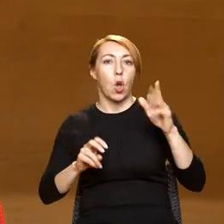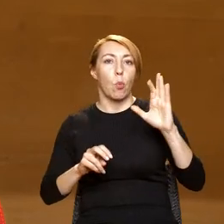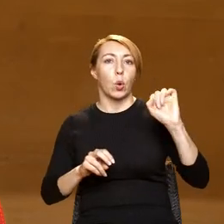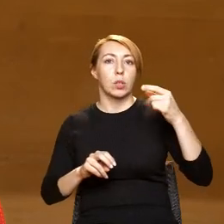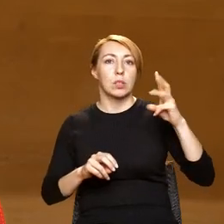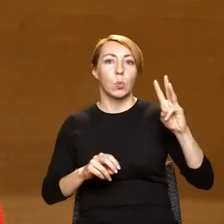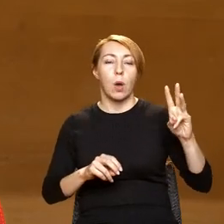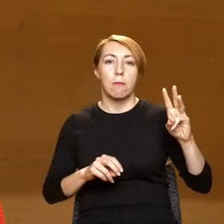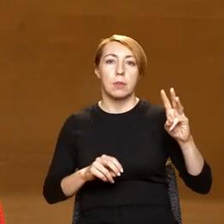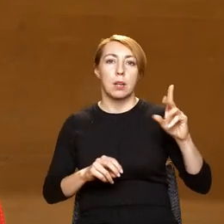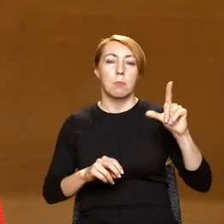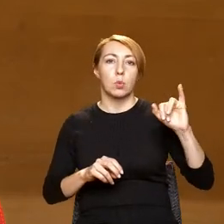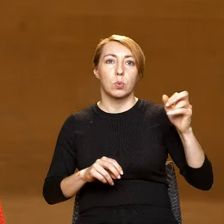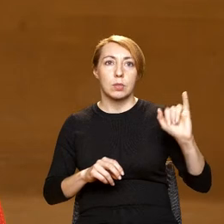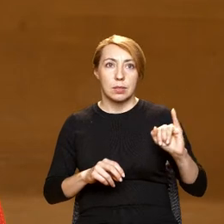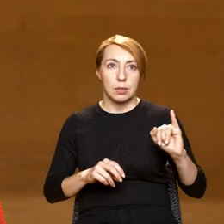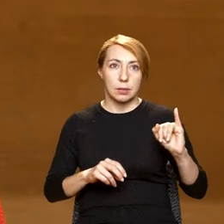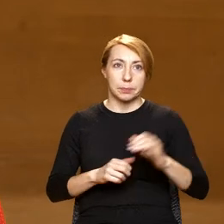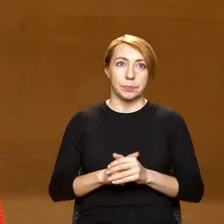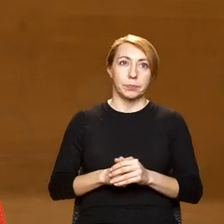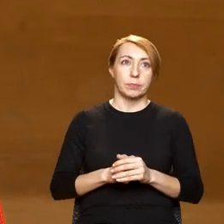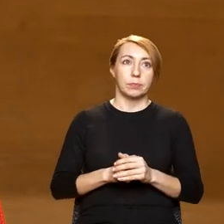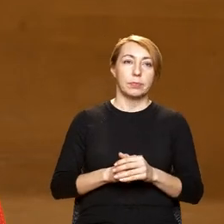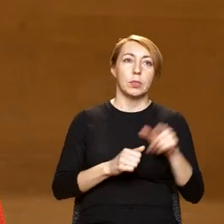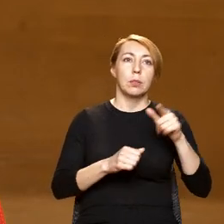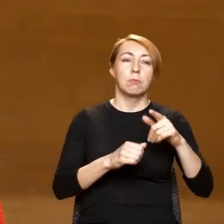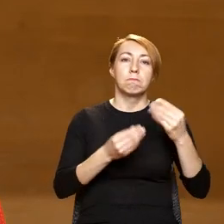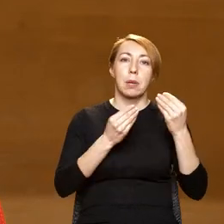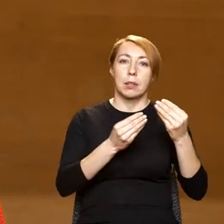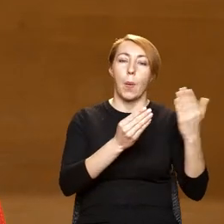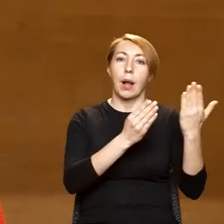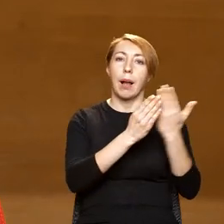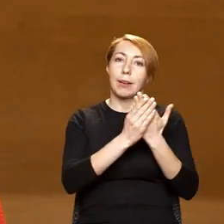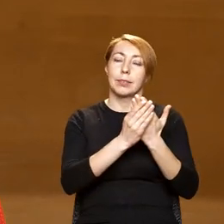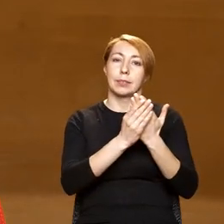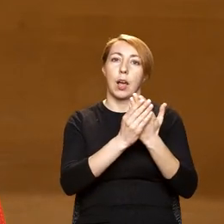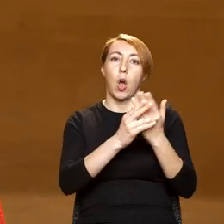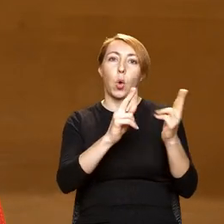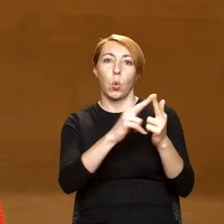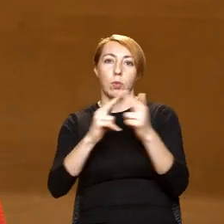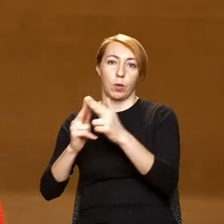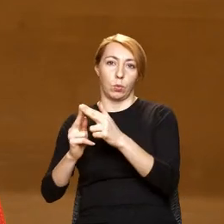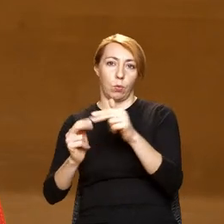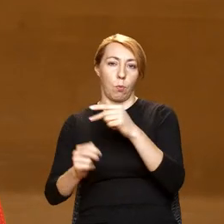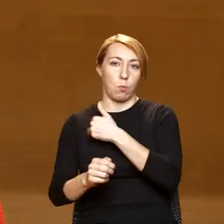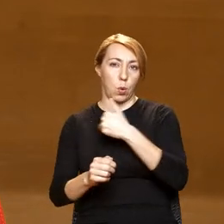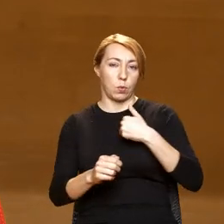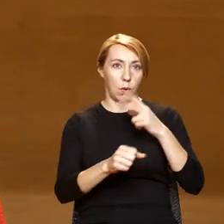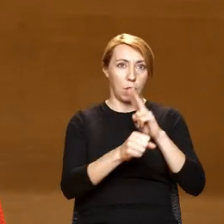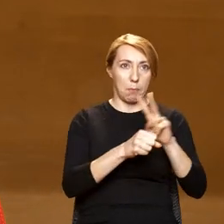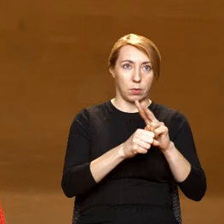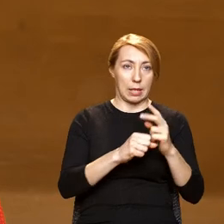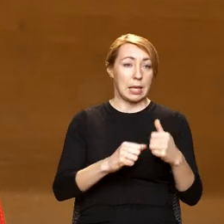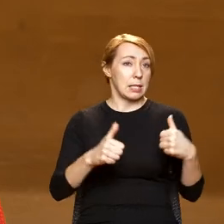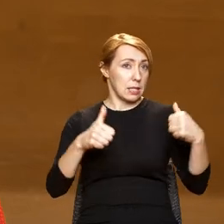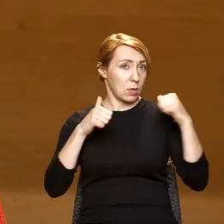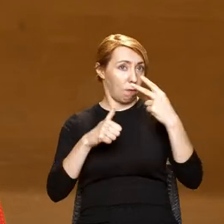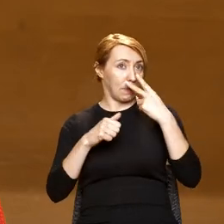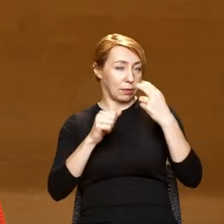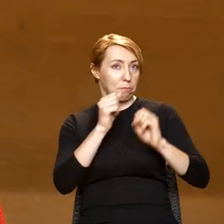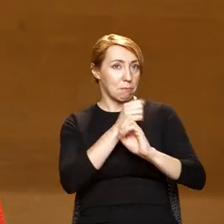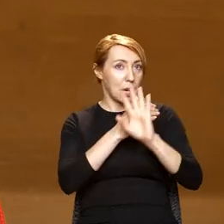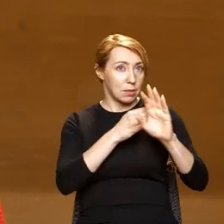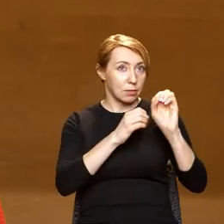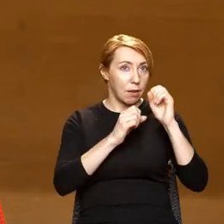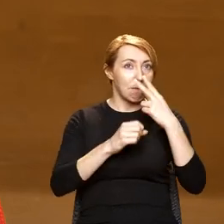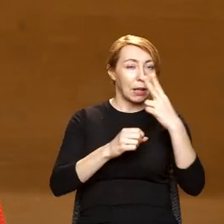Piłsudski i Futaba Tei Shimei, piękna karta w dziejach stosunków polsko-japońskich. Tutaj w tle idzie prezentacja, myślę, że też państwo zobaczycie